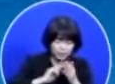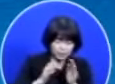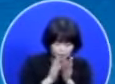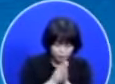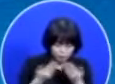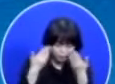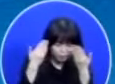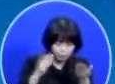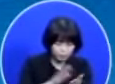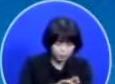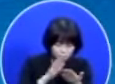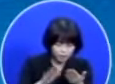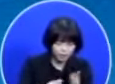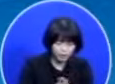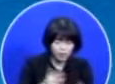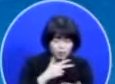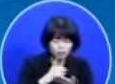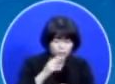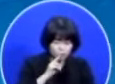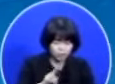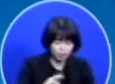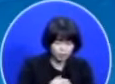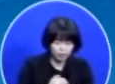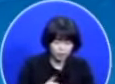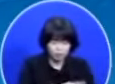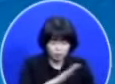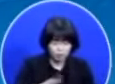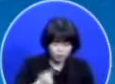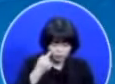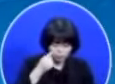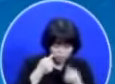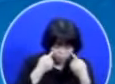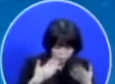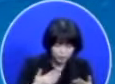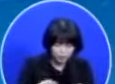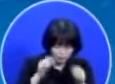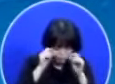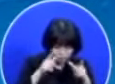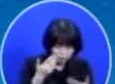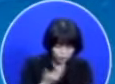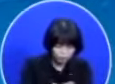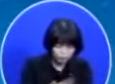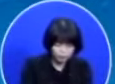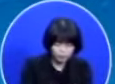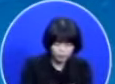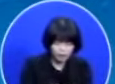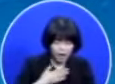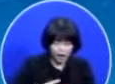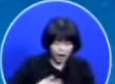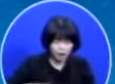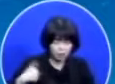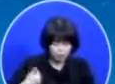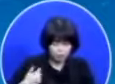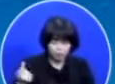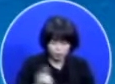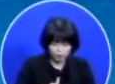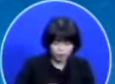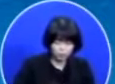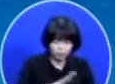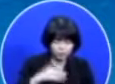드립니다 주여 우리의 눈을 분명하게 열어주소서 알게 모르게 들어와 우리를